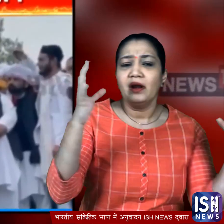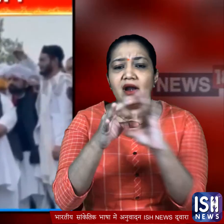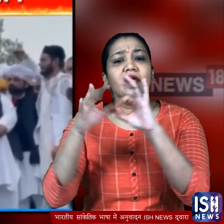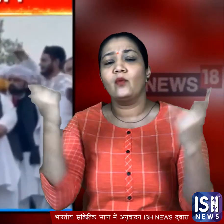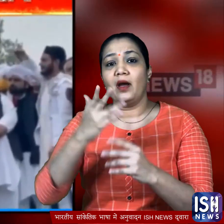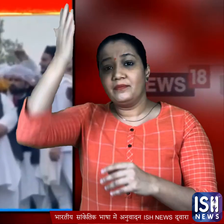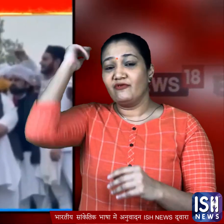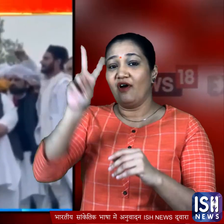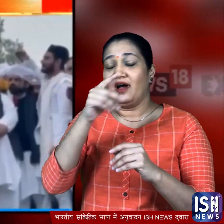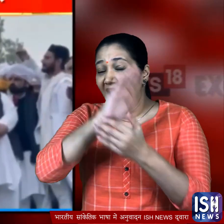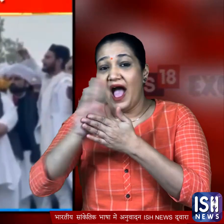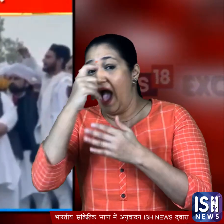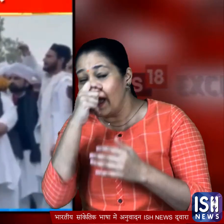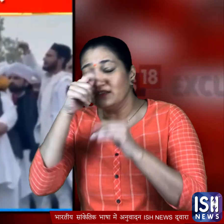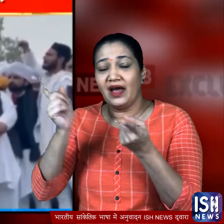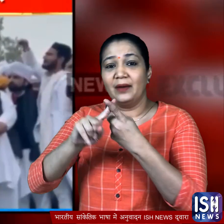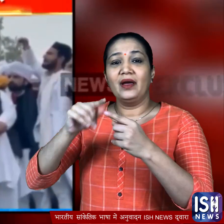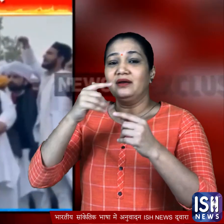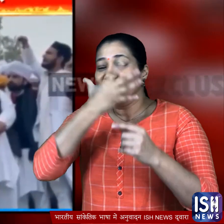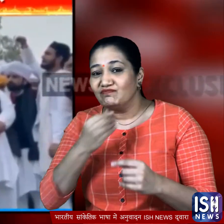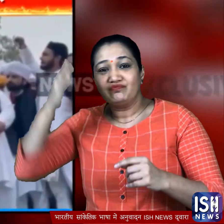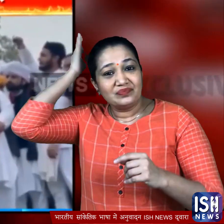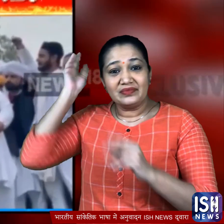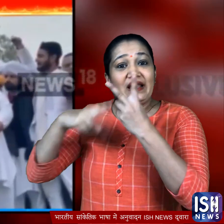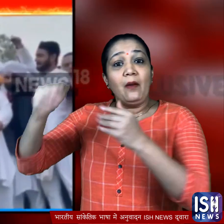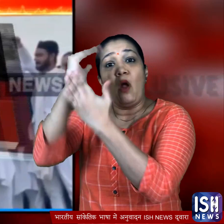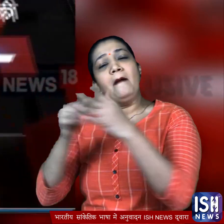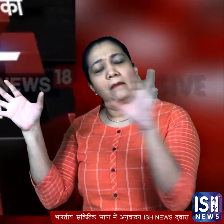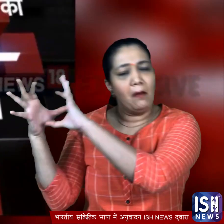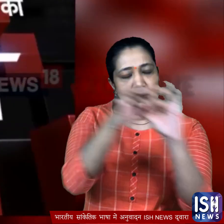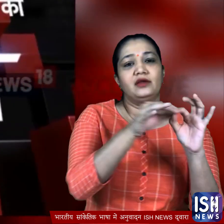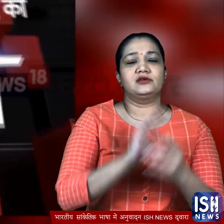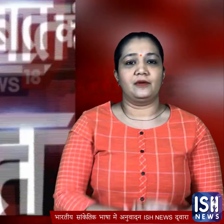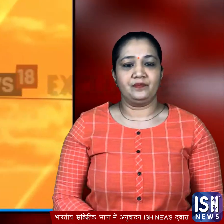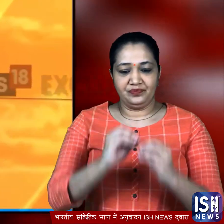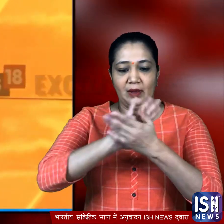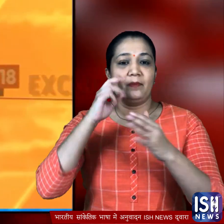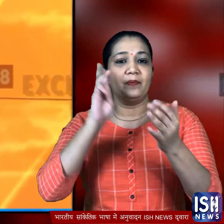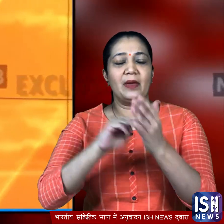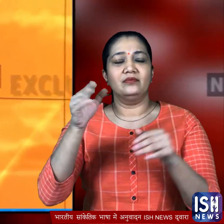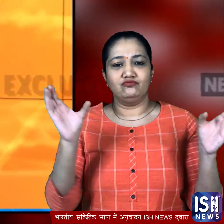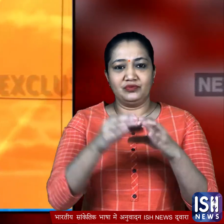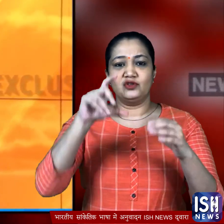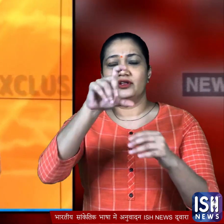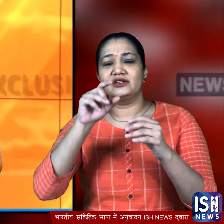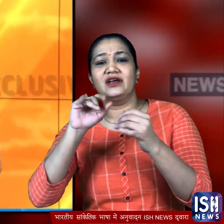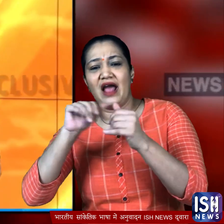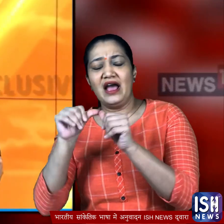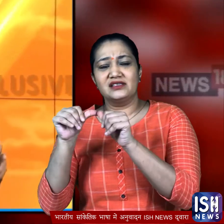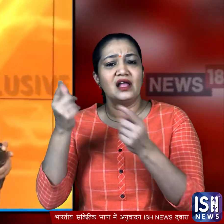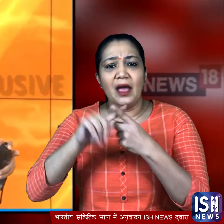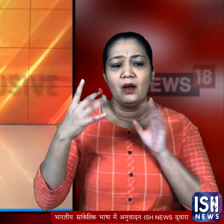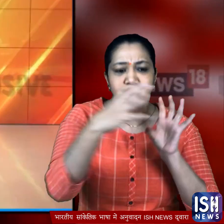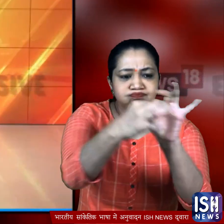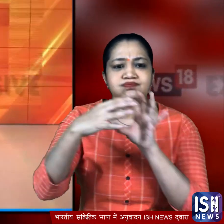कहा जा रहा है कि वो उन्होंने हरिद्वार में हुई संतों की धर्म संसद के जवाब में आयोजित किया था। भीम आर्मी के अध्यक्ष चंद्रशेखर आजाद का